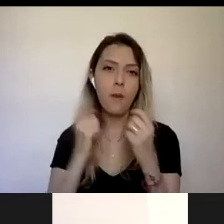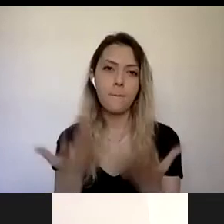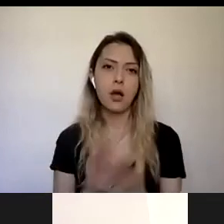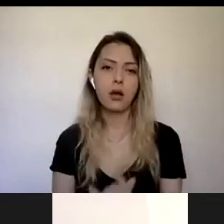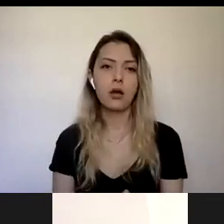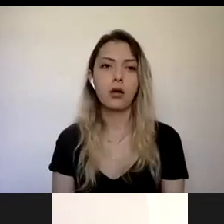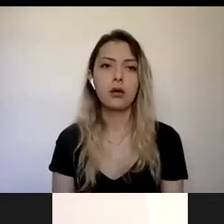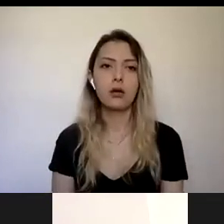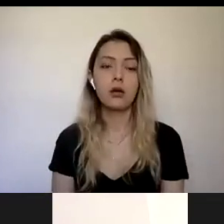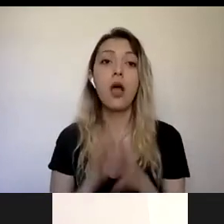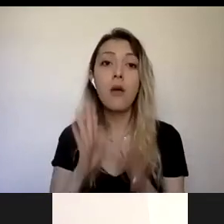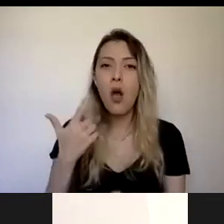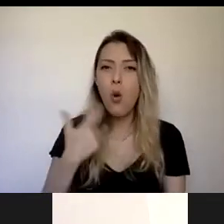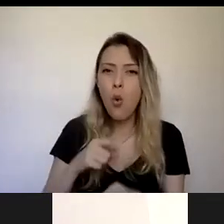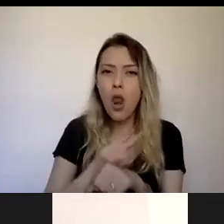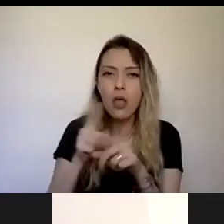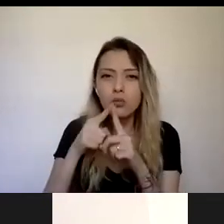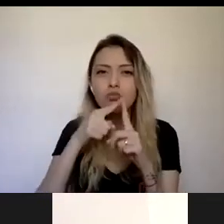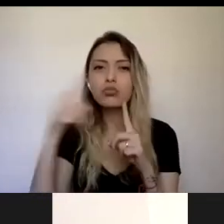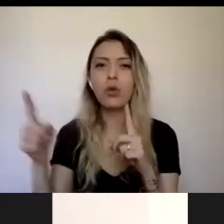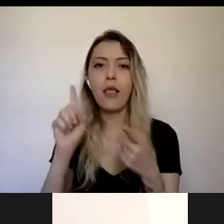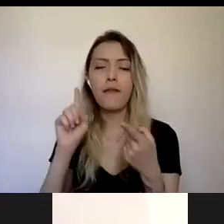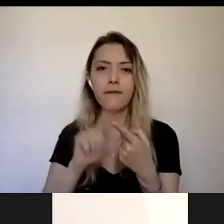özellikle süreç ve